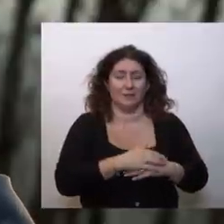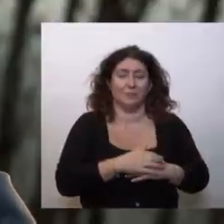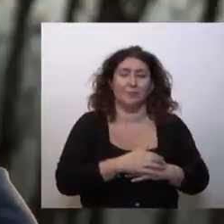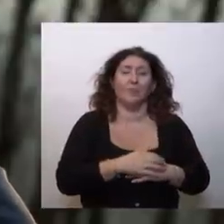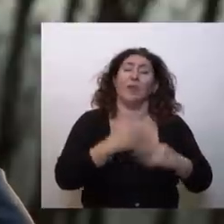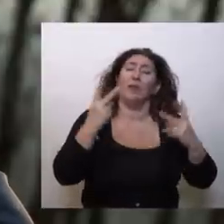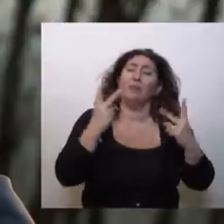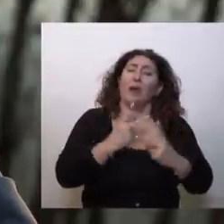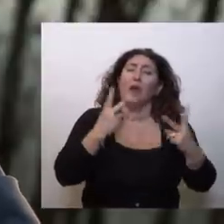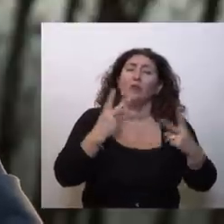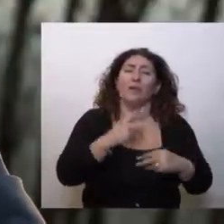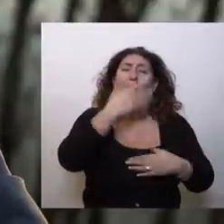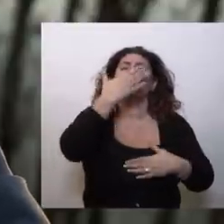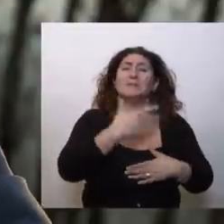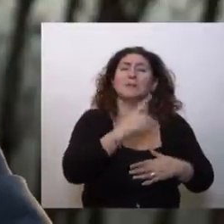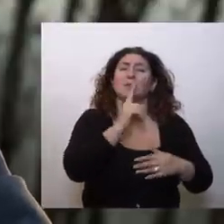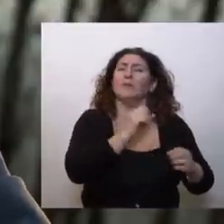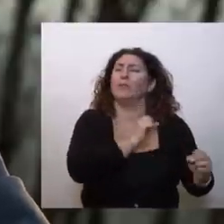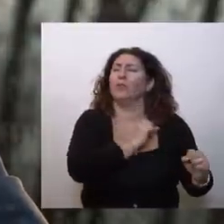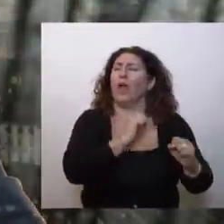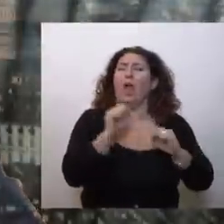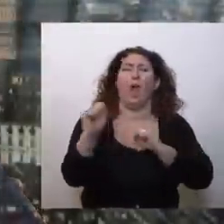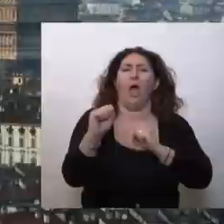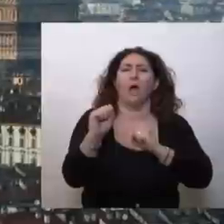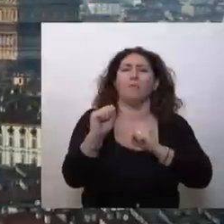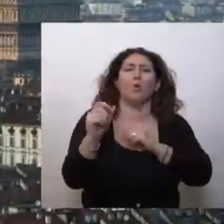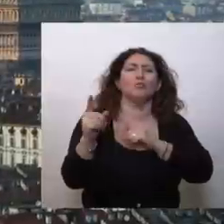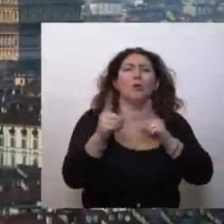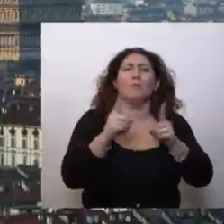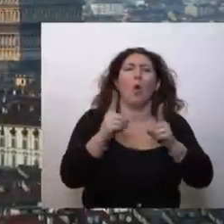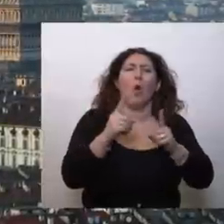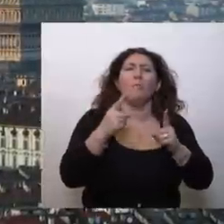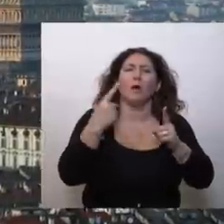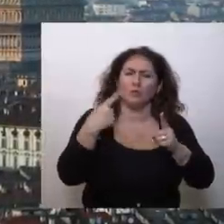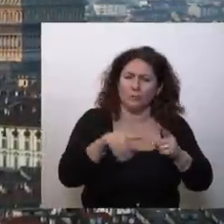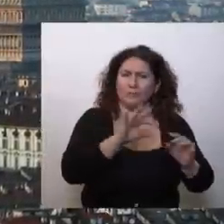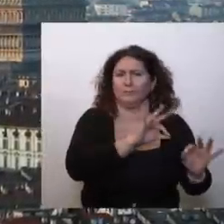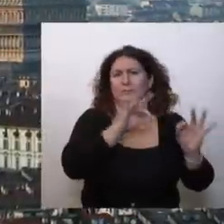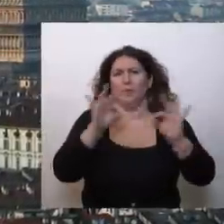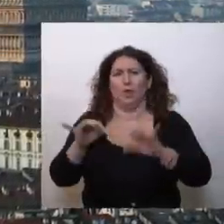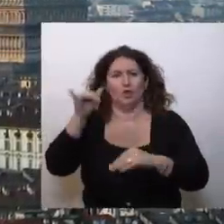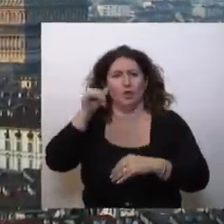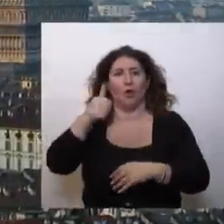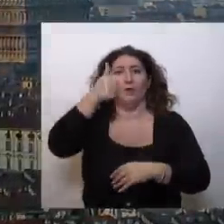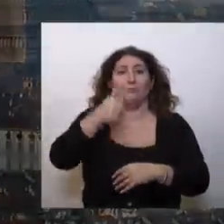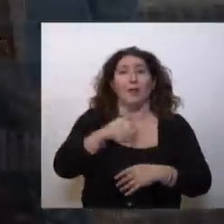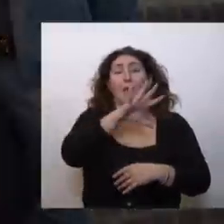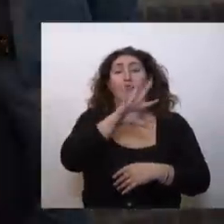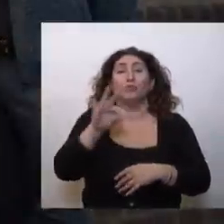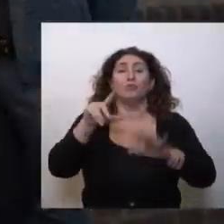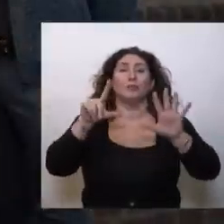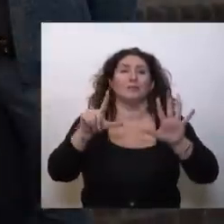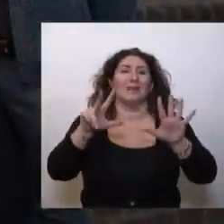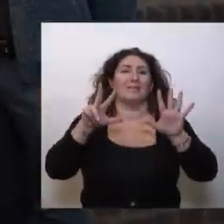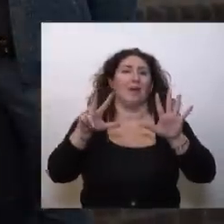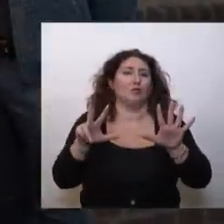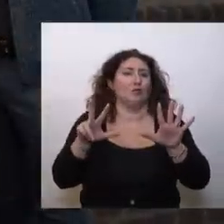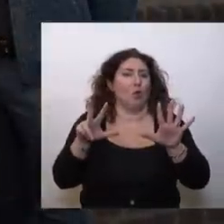notorietà partirà dal momento in cui la Sindone arriva a Torino. Siamo nel 1578.